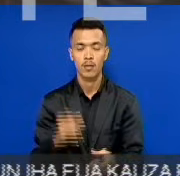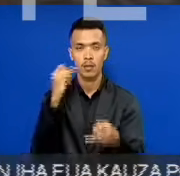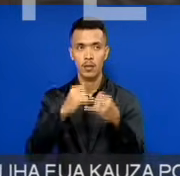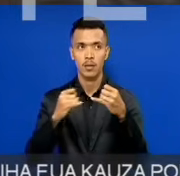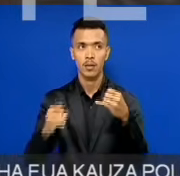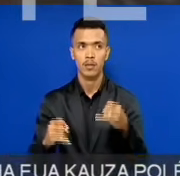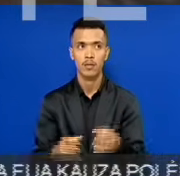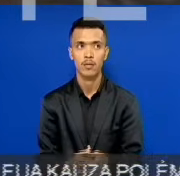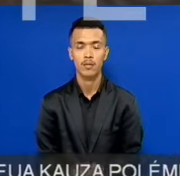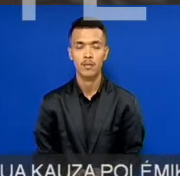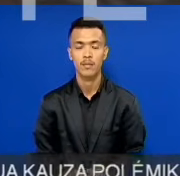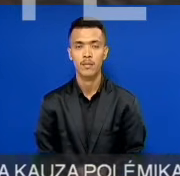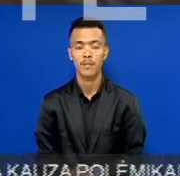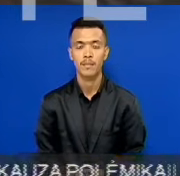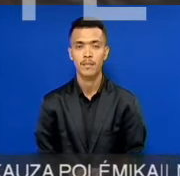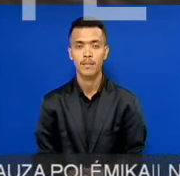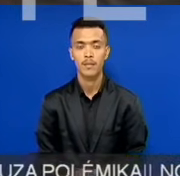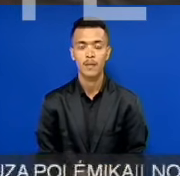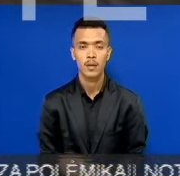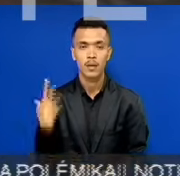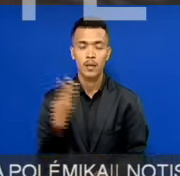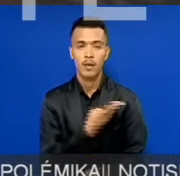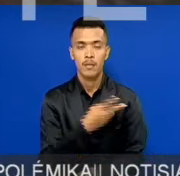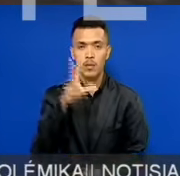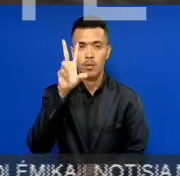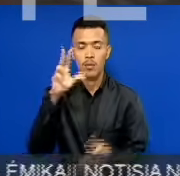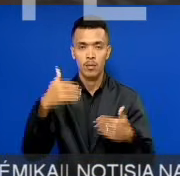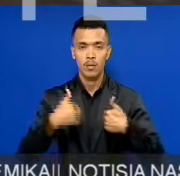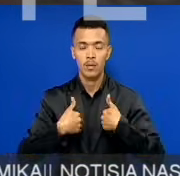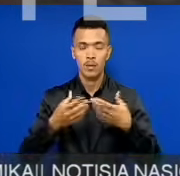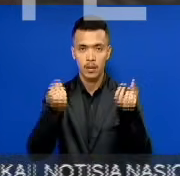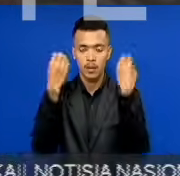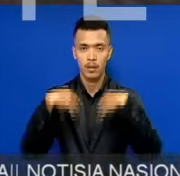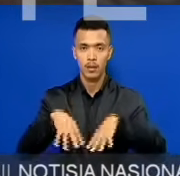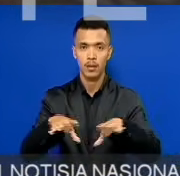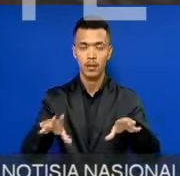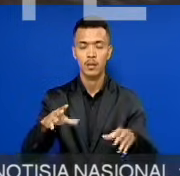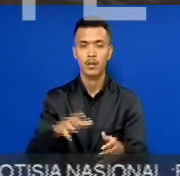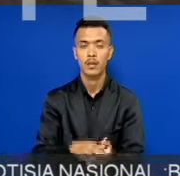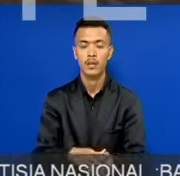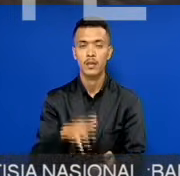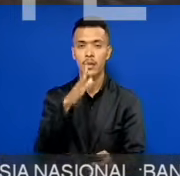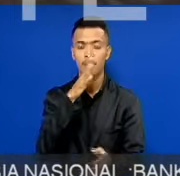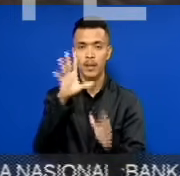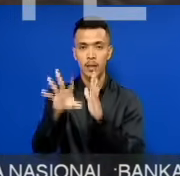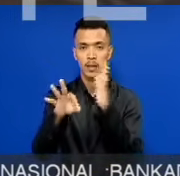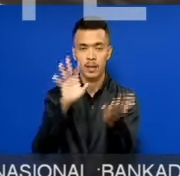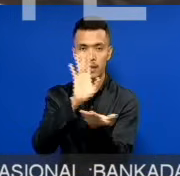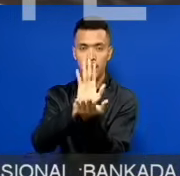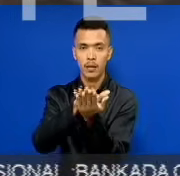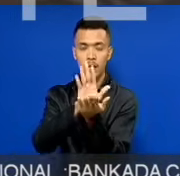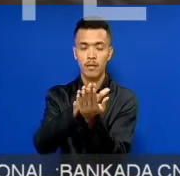lima idane. Ikus liu dane lah amila amna antol ihati antas lara antau nyama hetang uluk abo oine antau amna antol lah